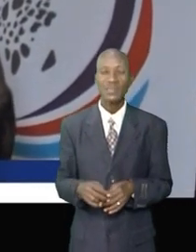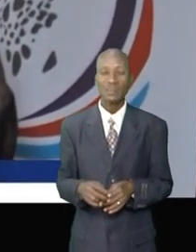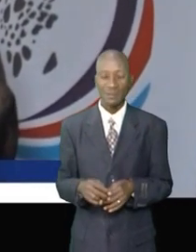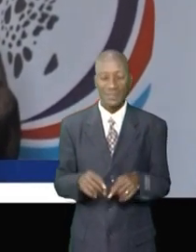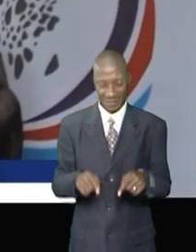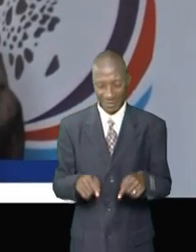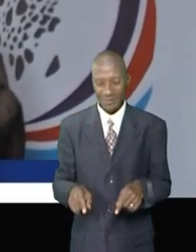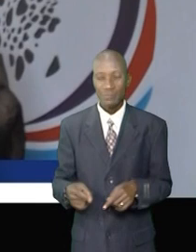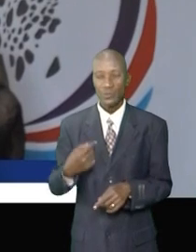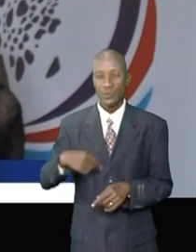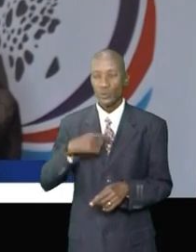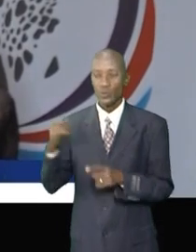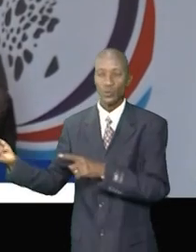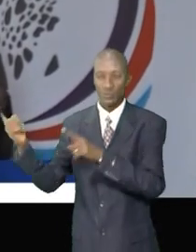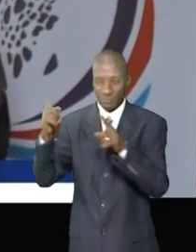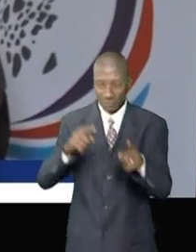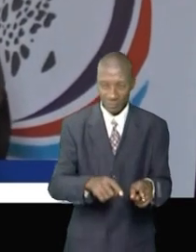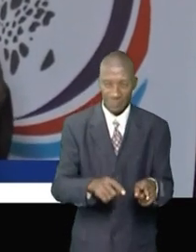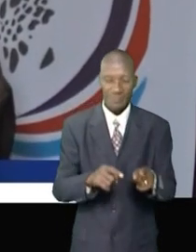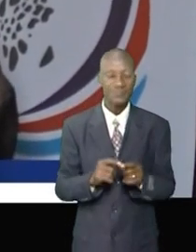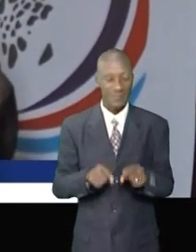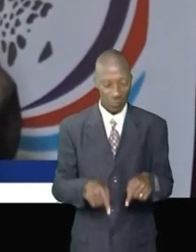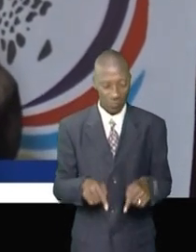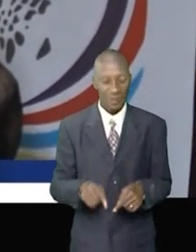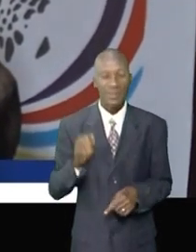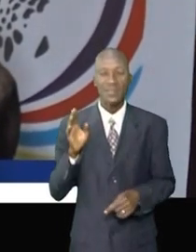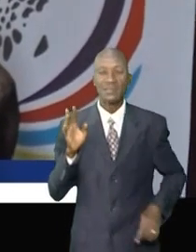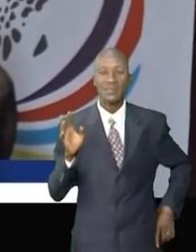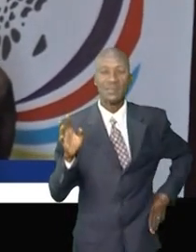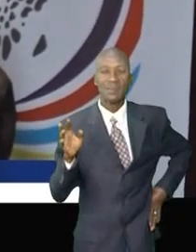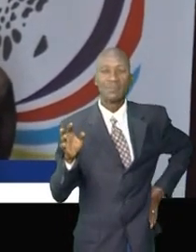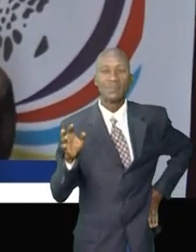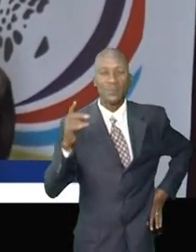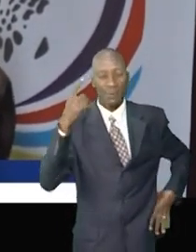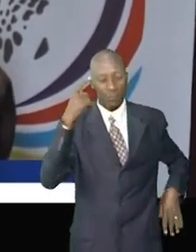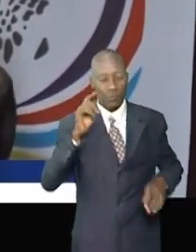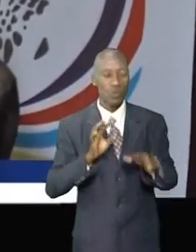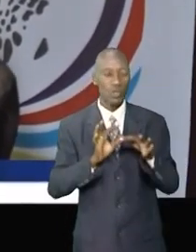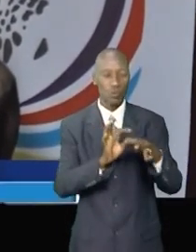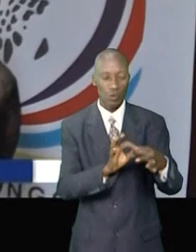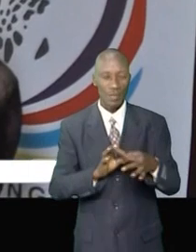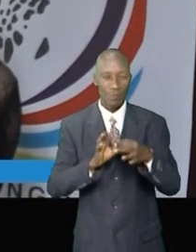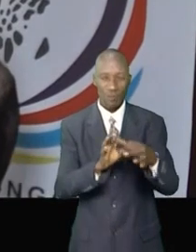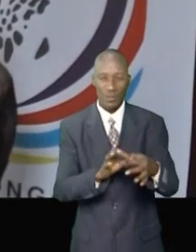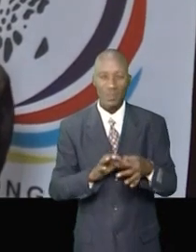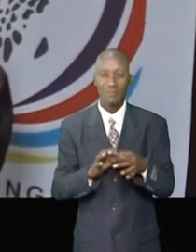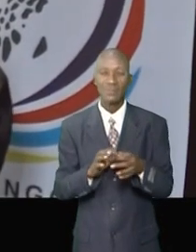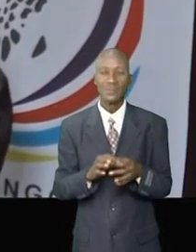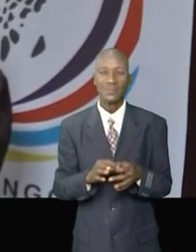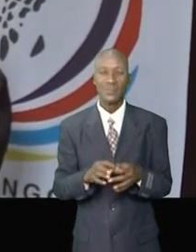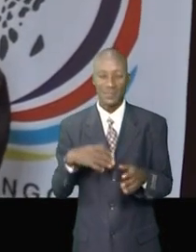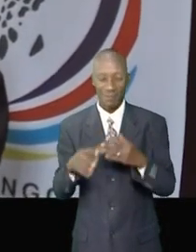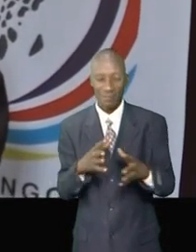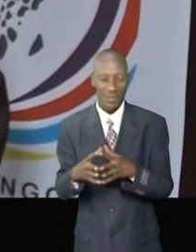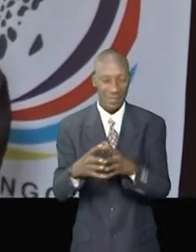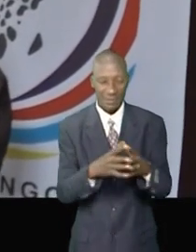une haute personnalité avec laquelle nous avons toujours collaboré et qui nous a accompagnés dans le développement